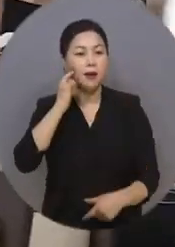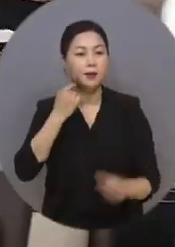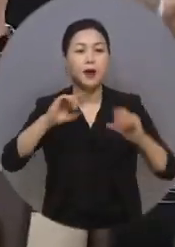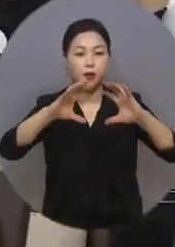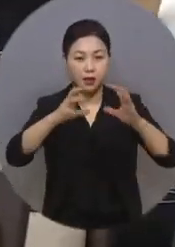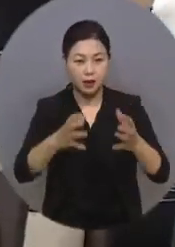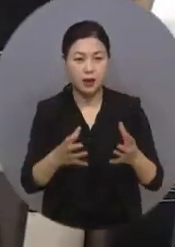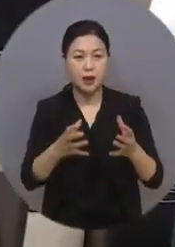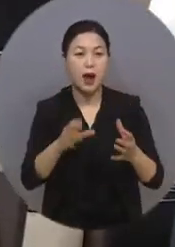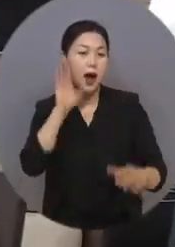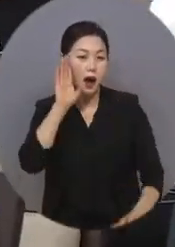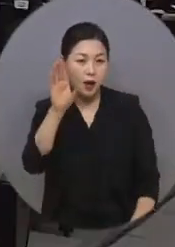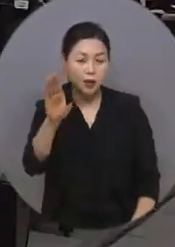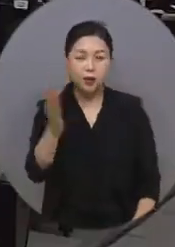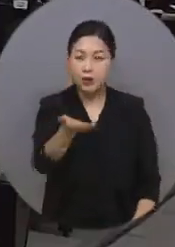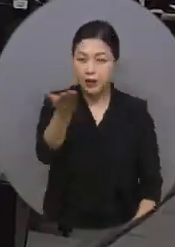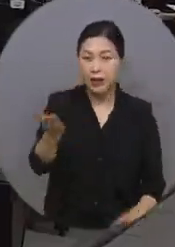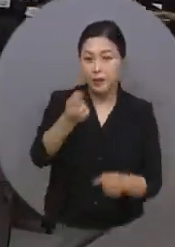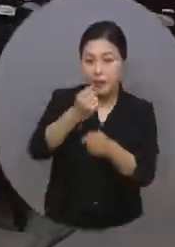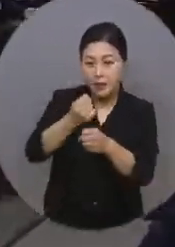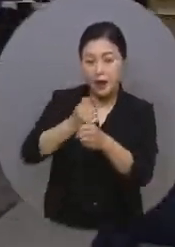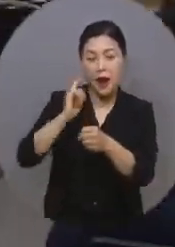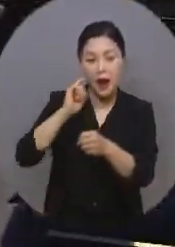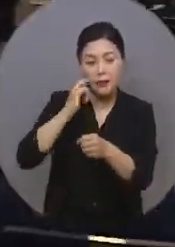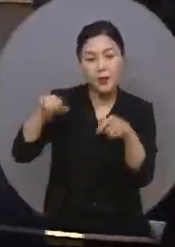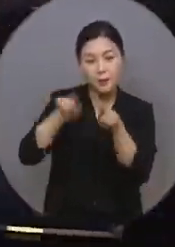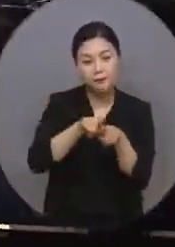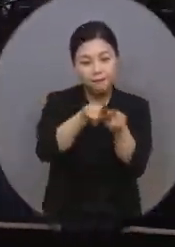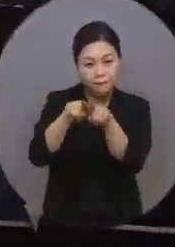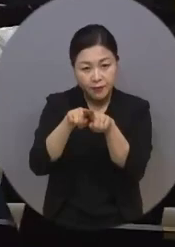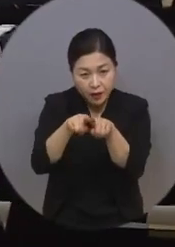세상 앞으로 이들이 만들어갈 아름다운 동행이